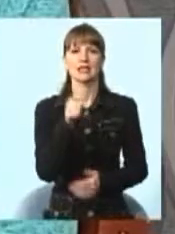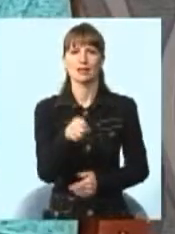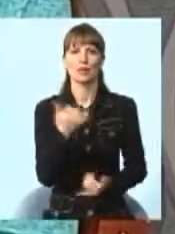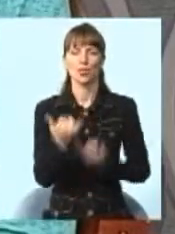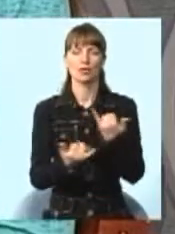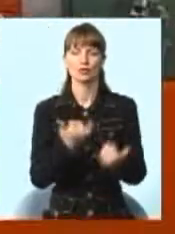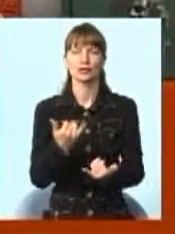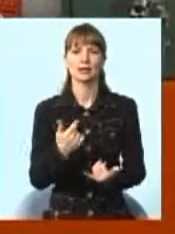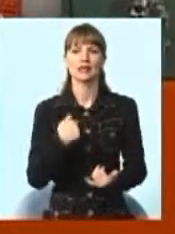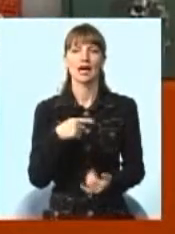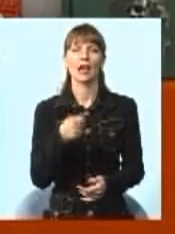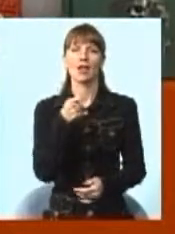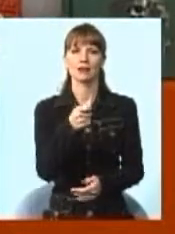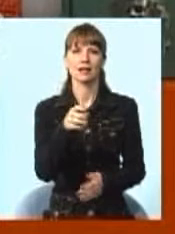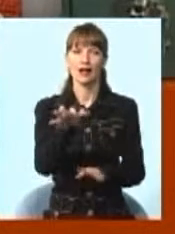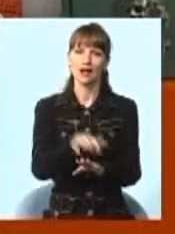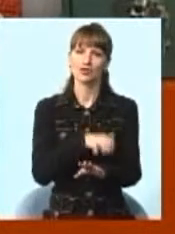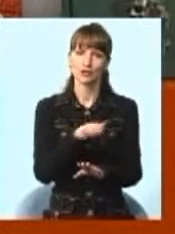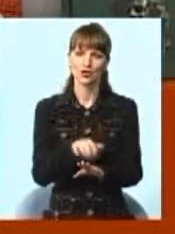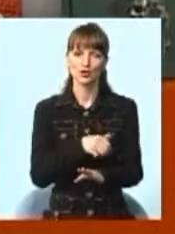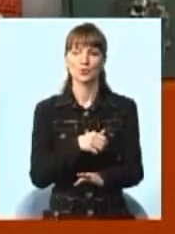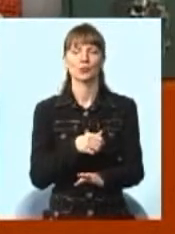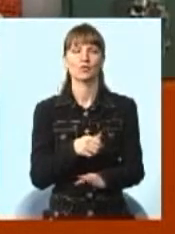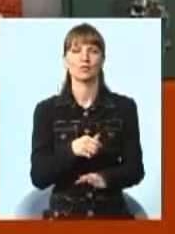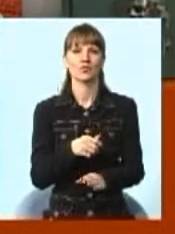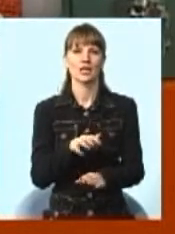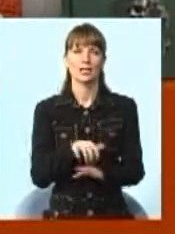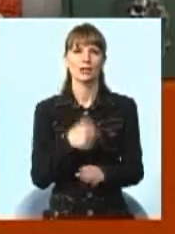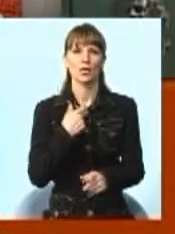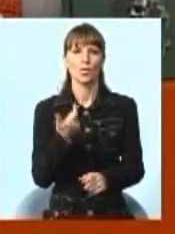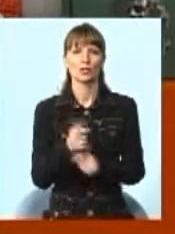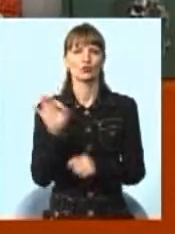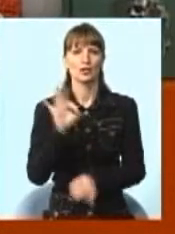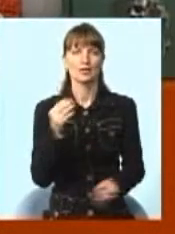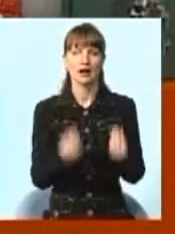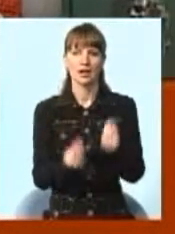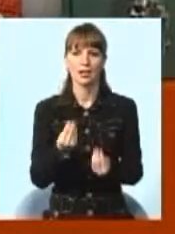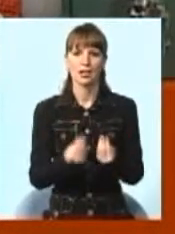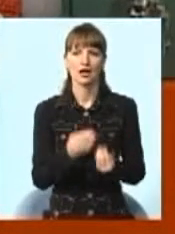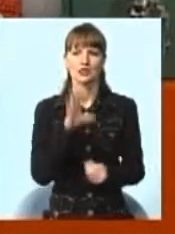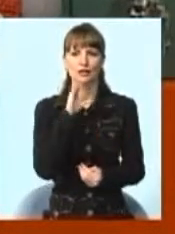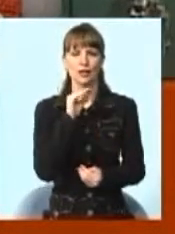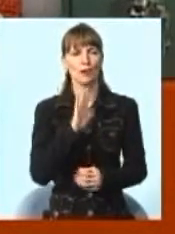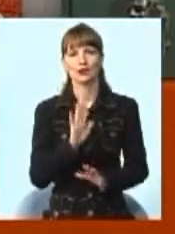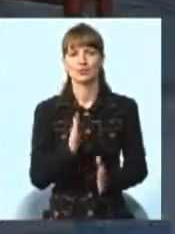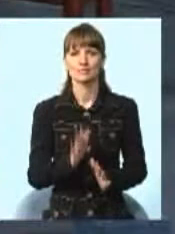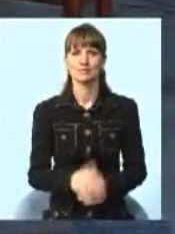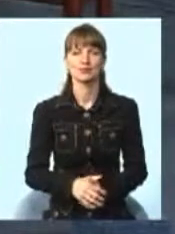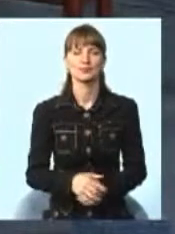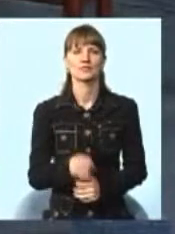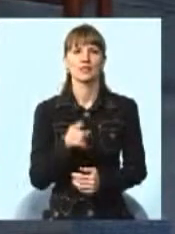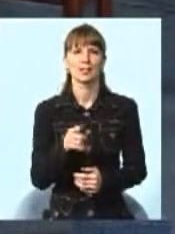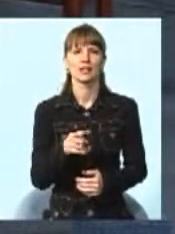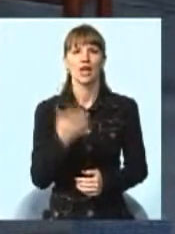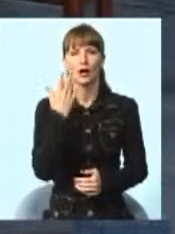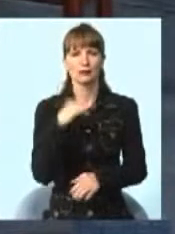доглядаєш? Я їх годую, розчісую. З котиком я дуже часто граюся, але з собачкою не так часто. Чи відводила